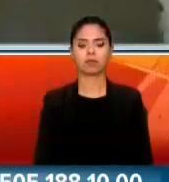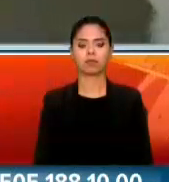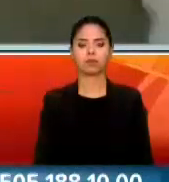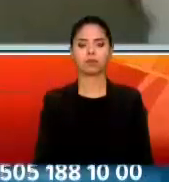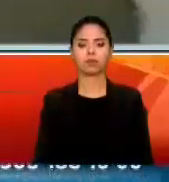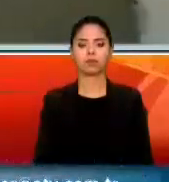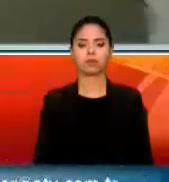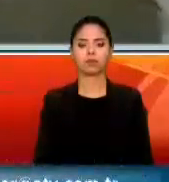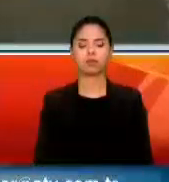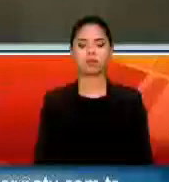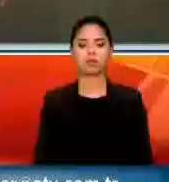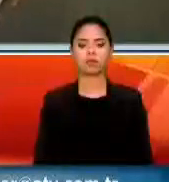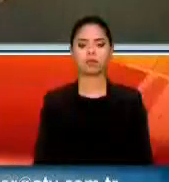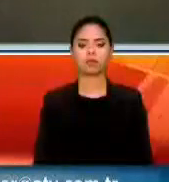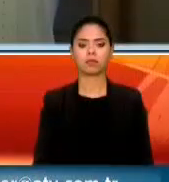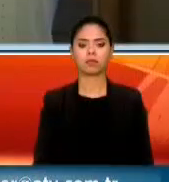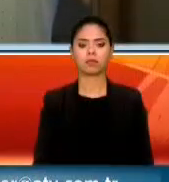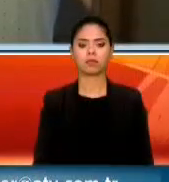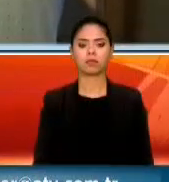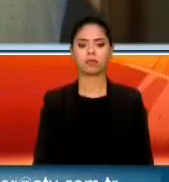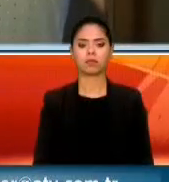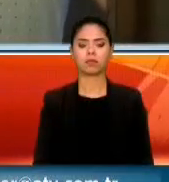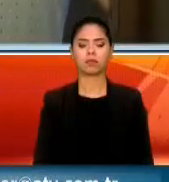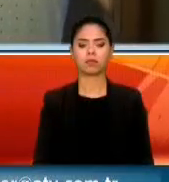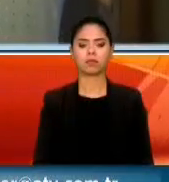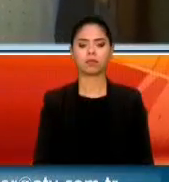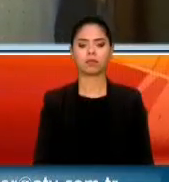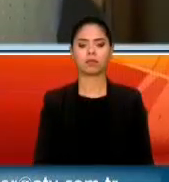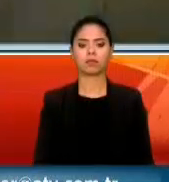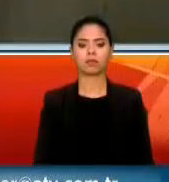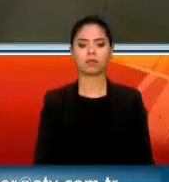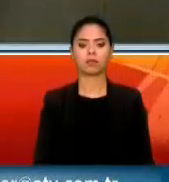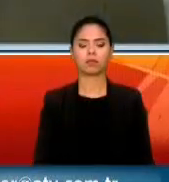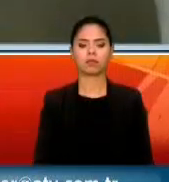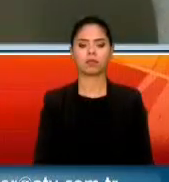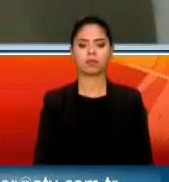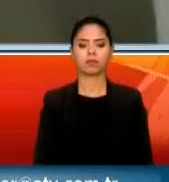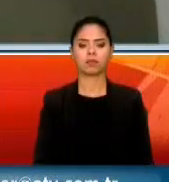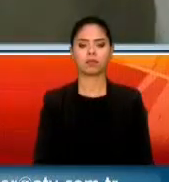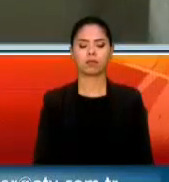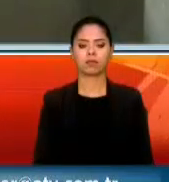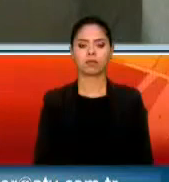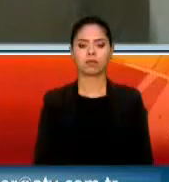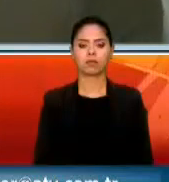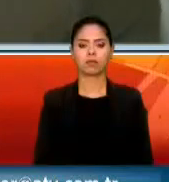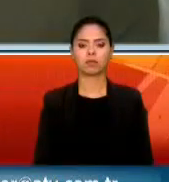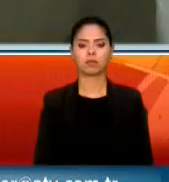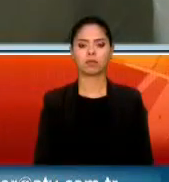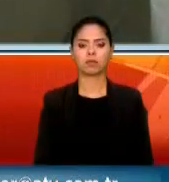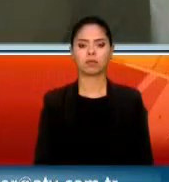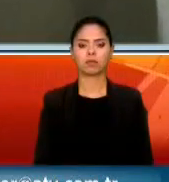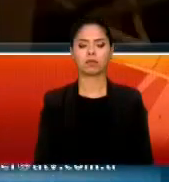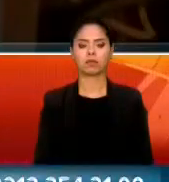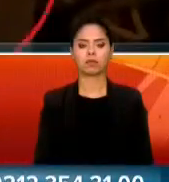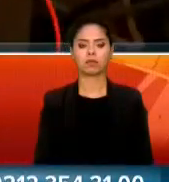Köpeği tuttu, tuttuğu gibi de bizim bahçe attı. Eşim attı attı dedi, köpeği attı dedi. Allah'ım dedi, çocuk mu artık, köpek mi?